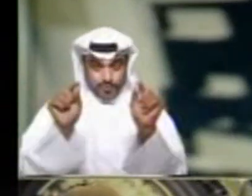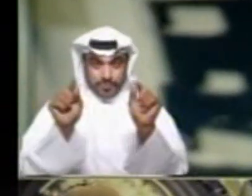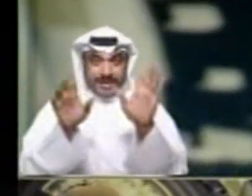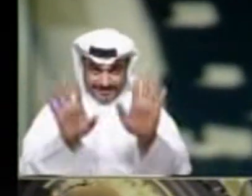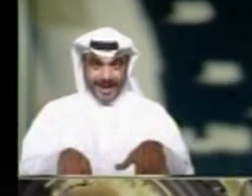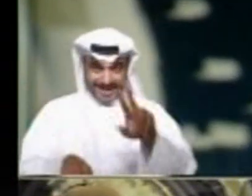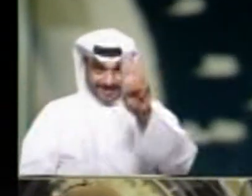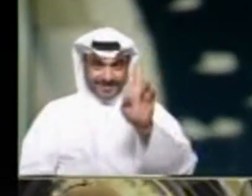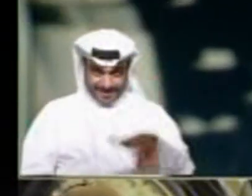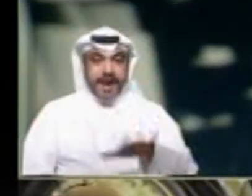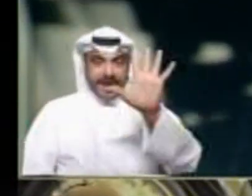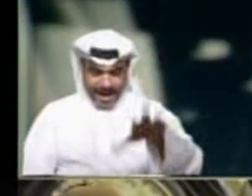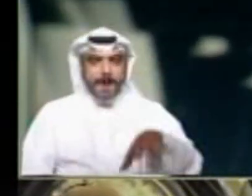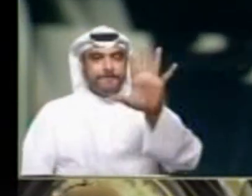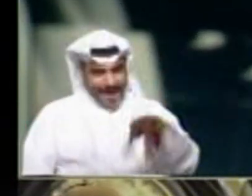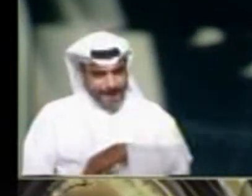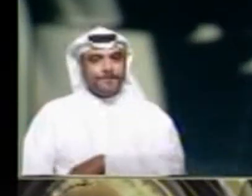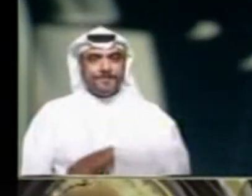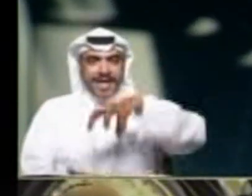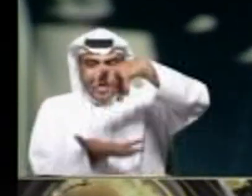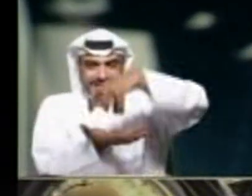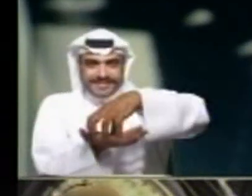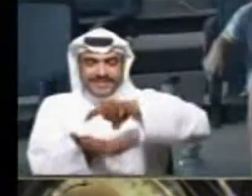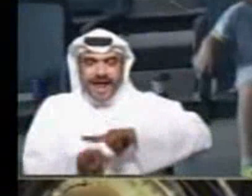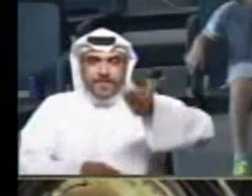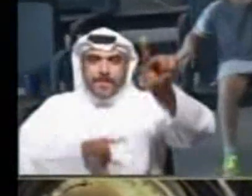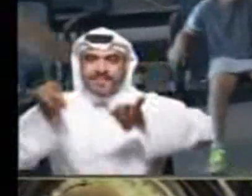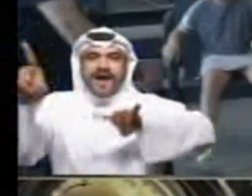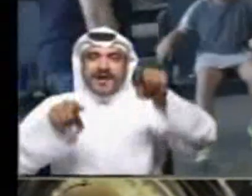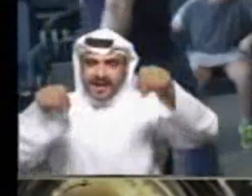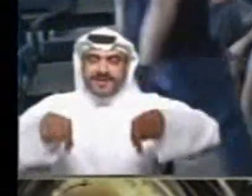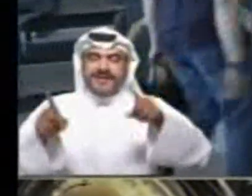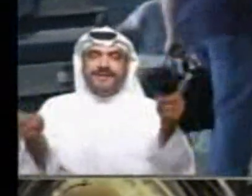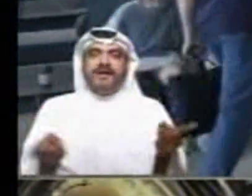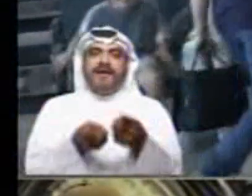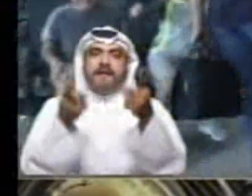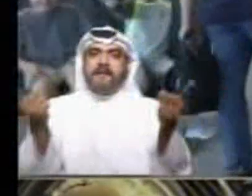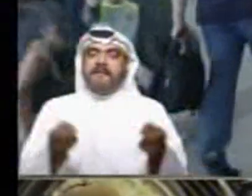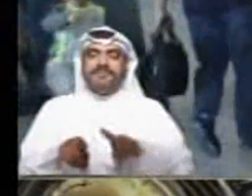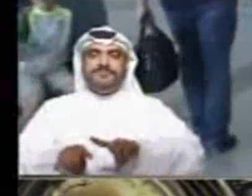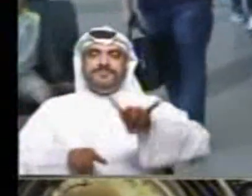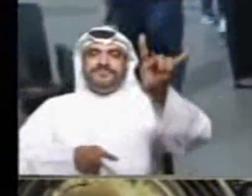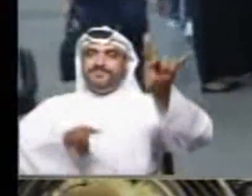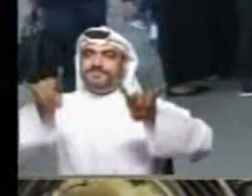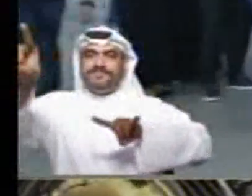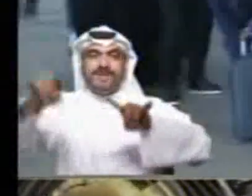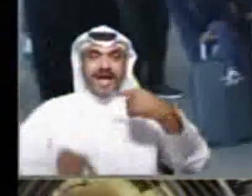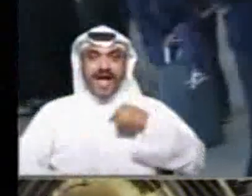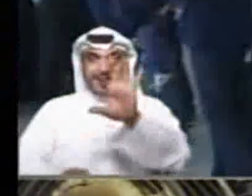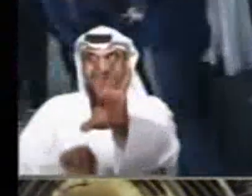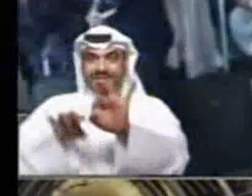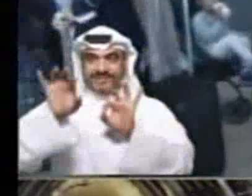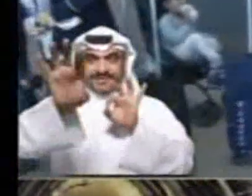الآن. نعم نعم، احنا مثل ما قلت الخطة اللي حاطينها خط الطوارئ، مختارين مجموعة من الموظفين